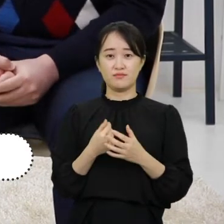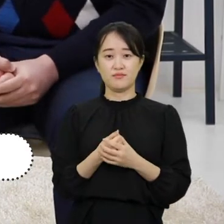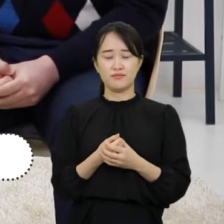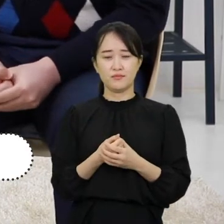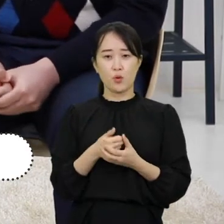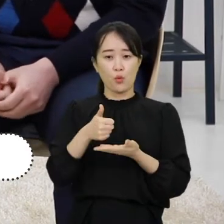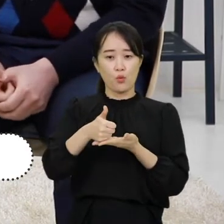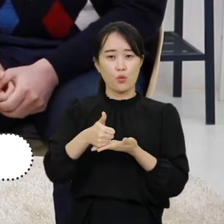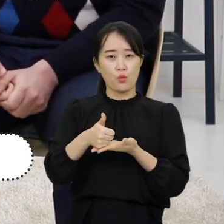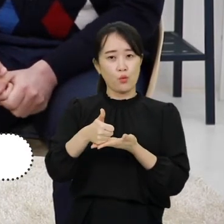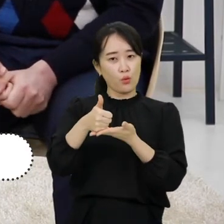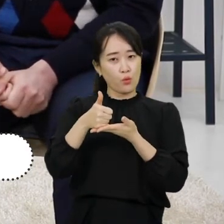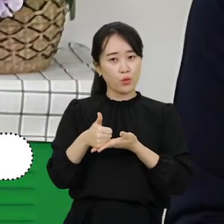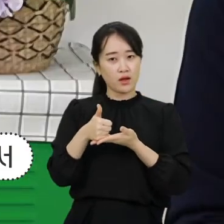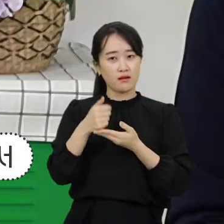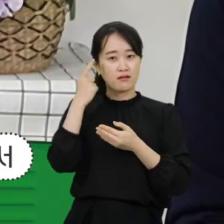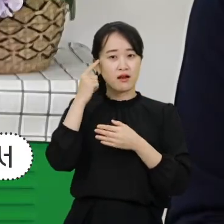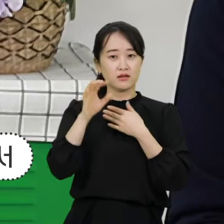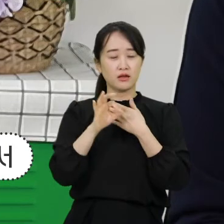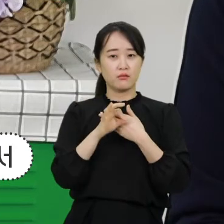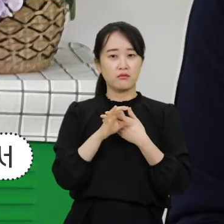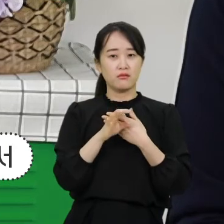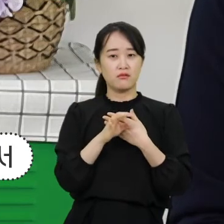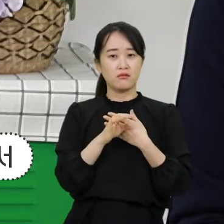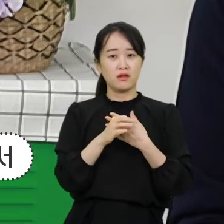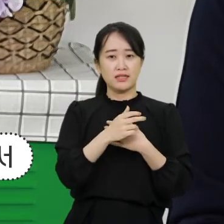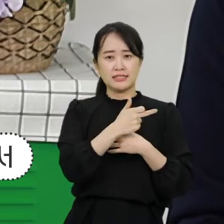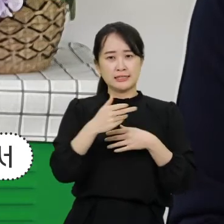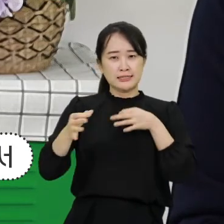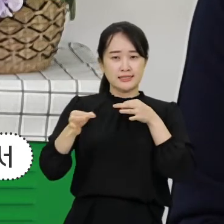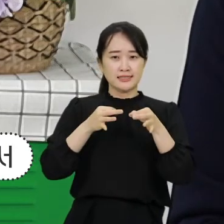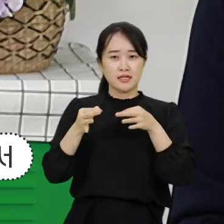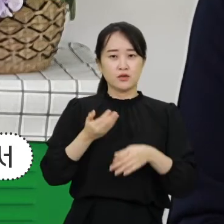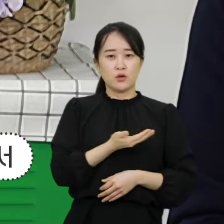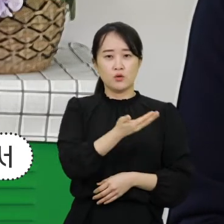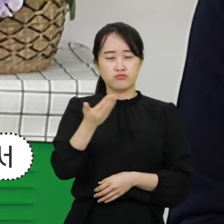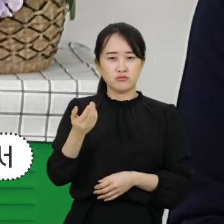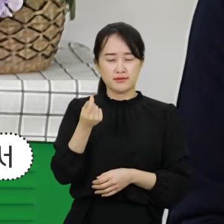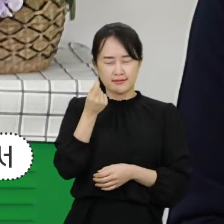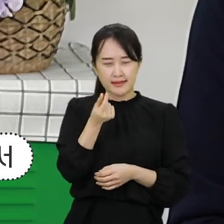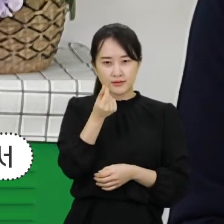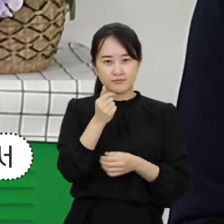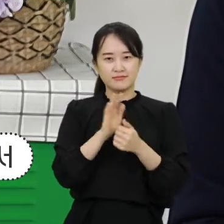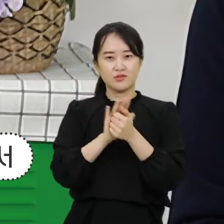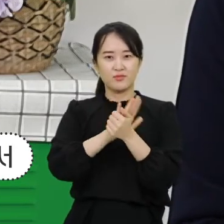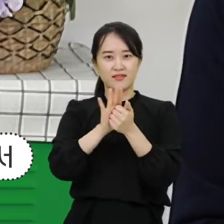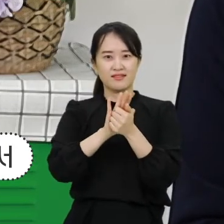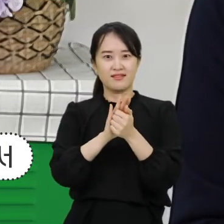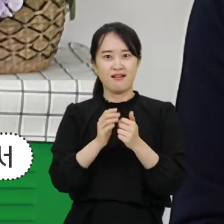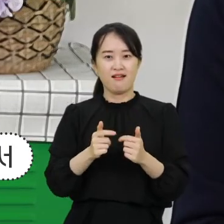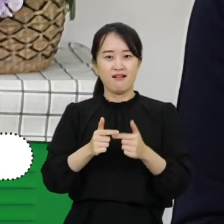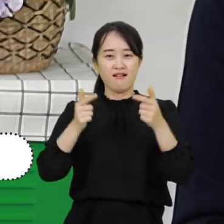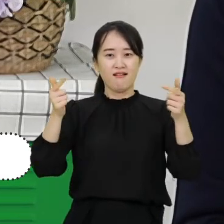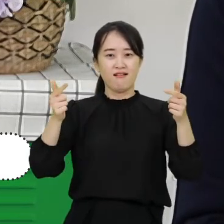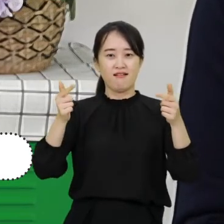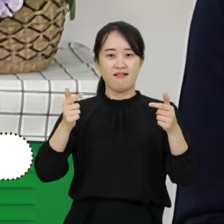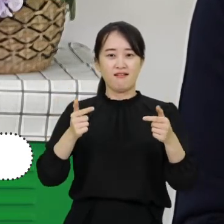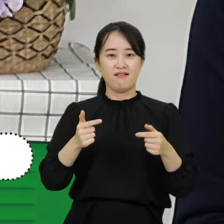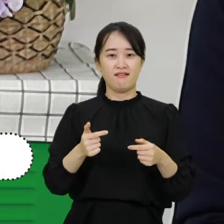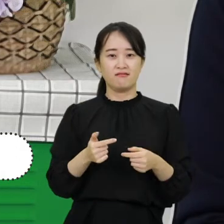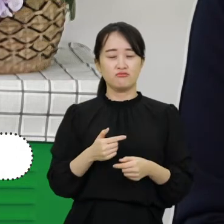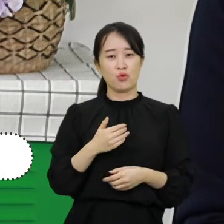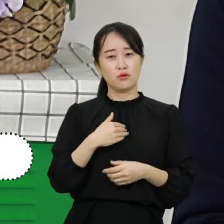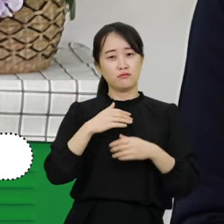주신 것처럼 고객으로 생각한다면 엄청나게 큰 시장을 여러분들이 이 작은 서비스들을 도입을 함으로 해서 저희를